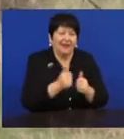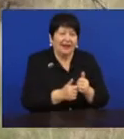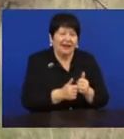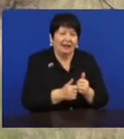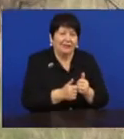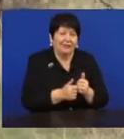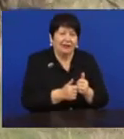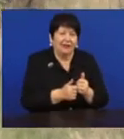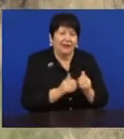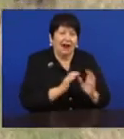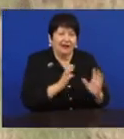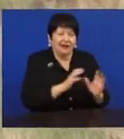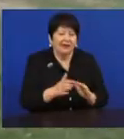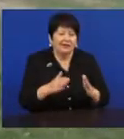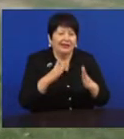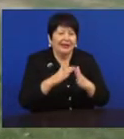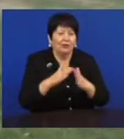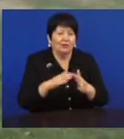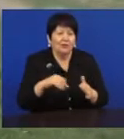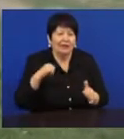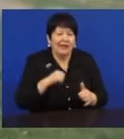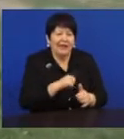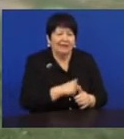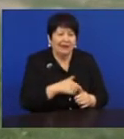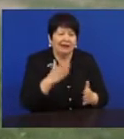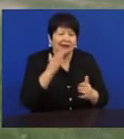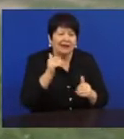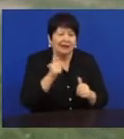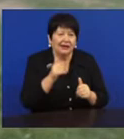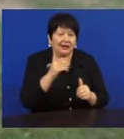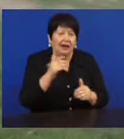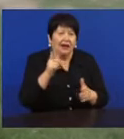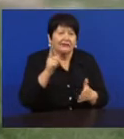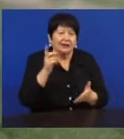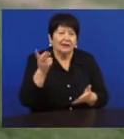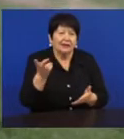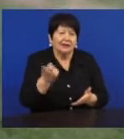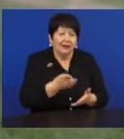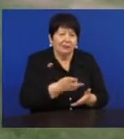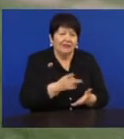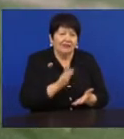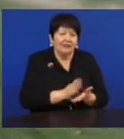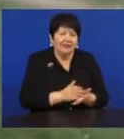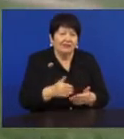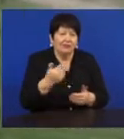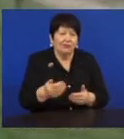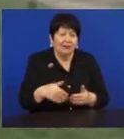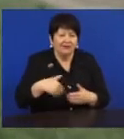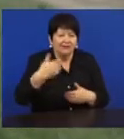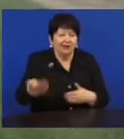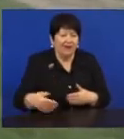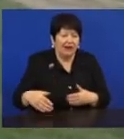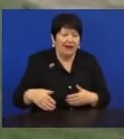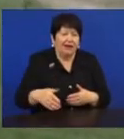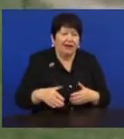fiecare are grijă de gospodăria sa, dar trebuie să facem un pas și în afara